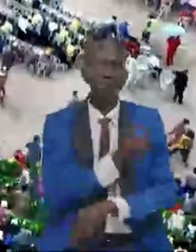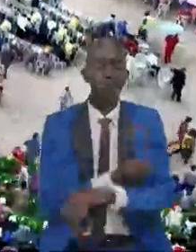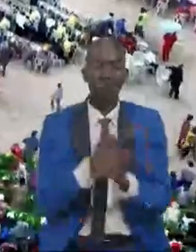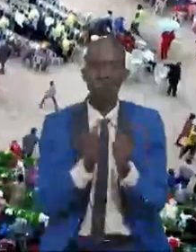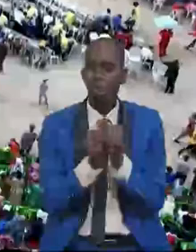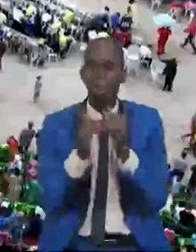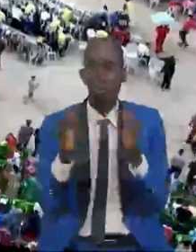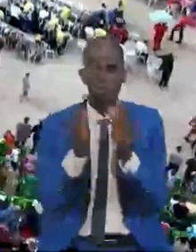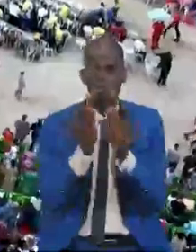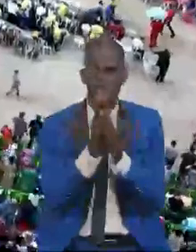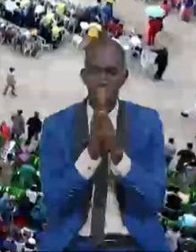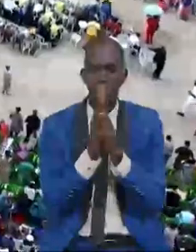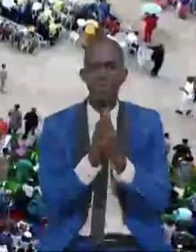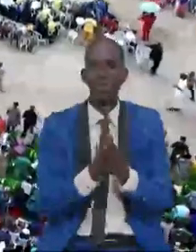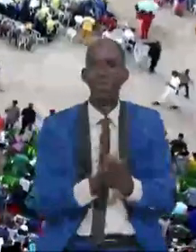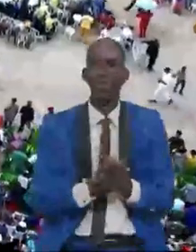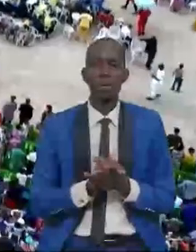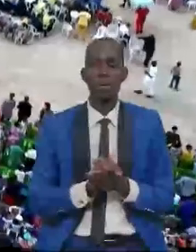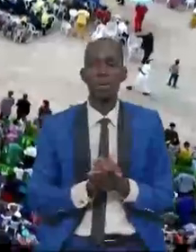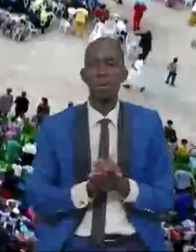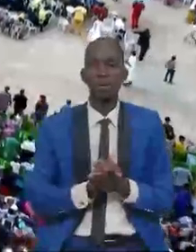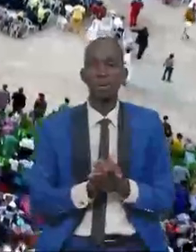Il n'y a pas de force sans la prière.